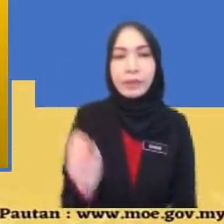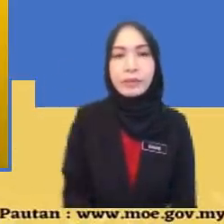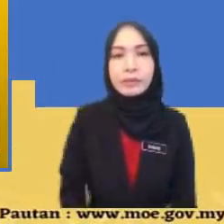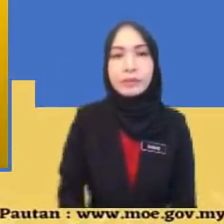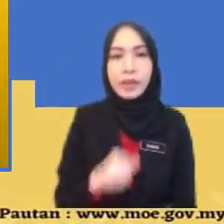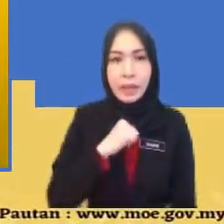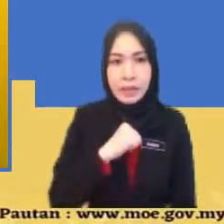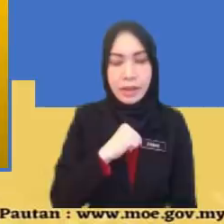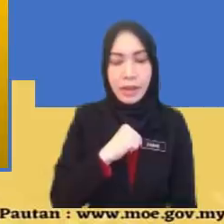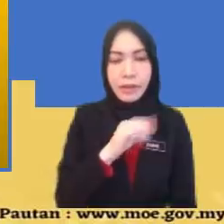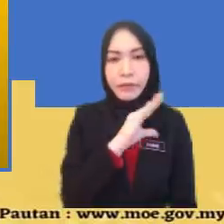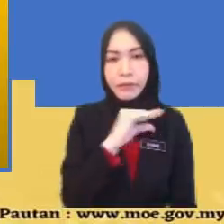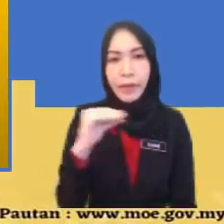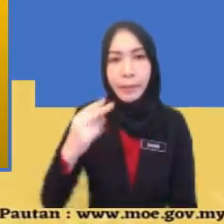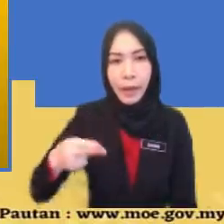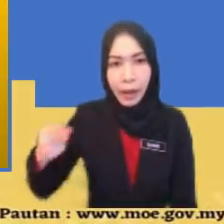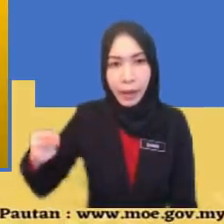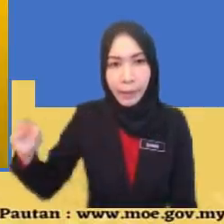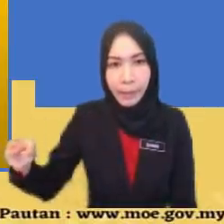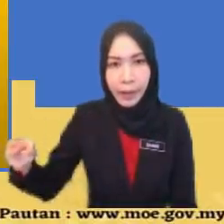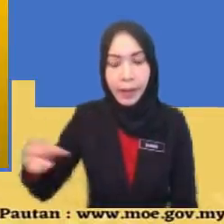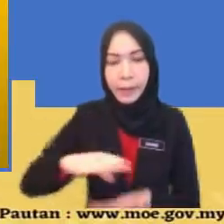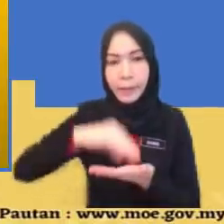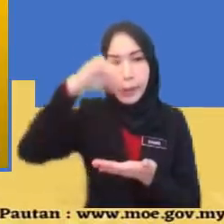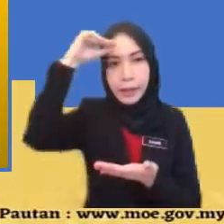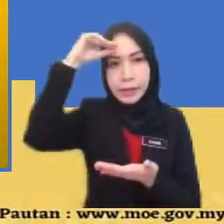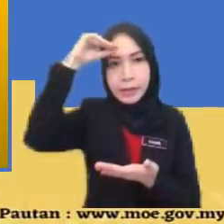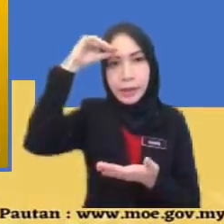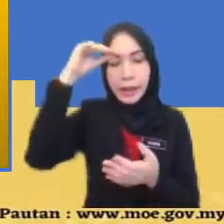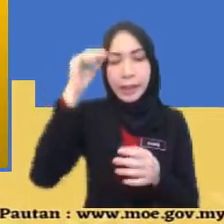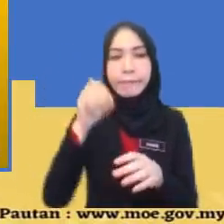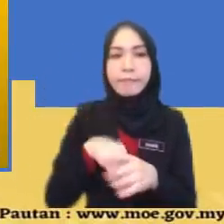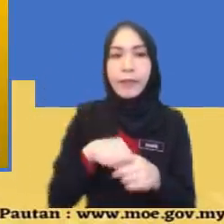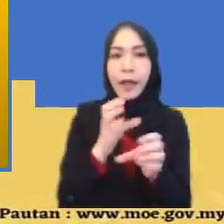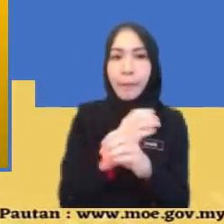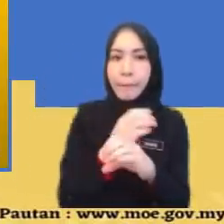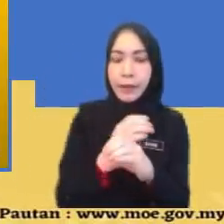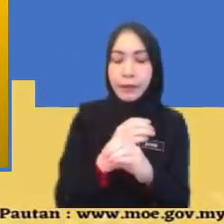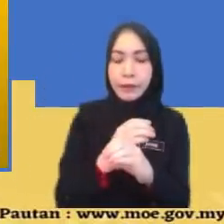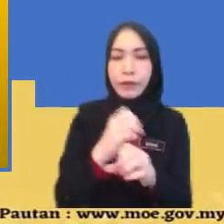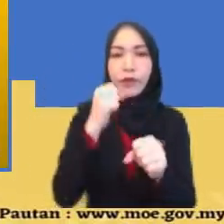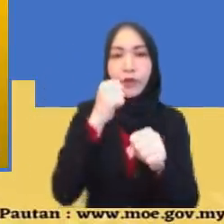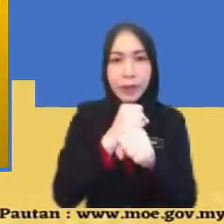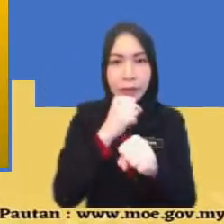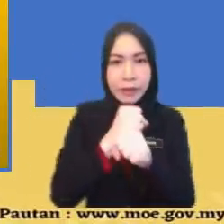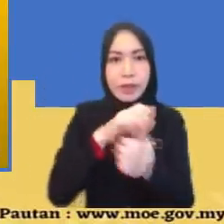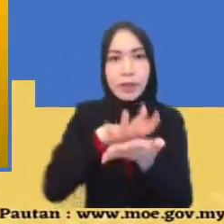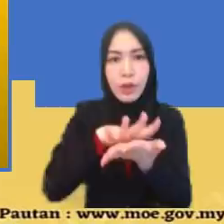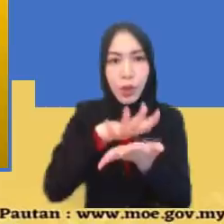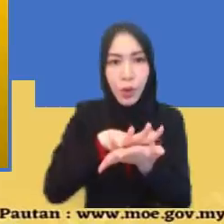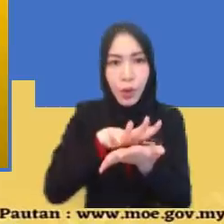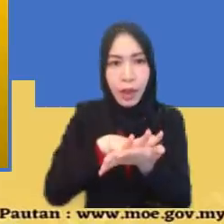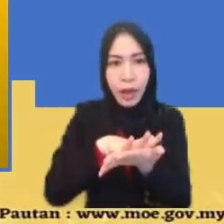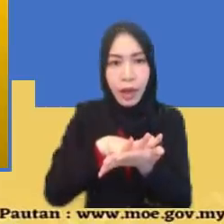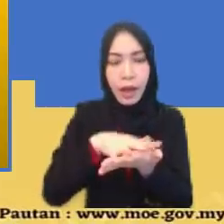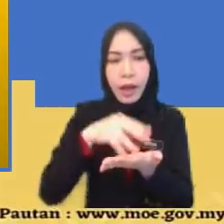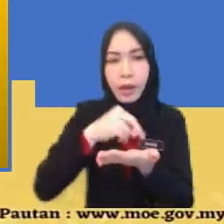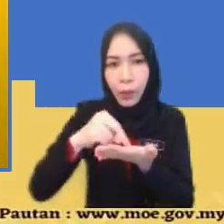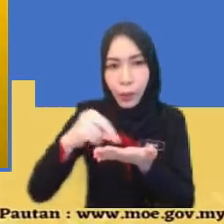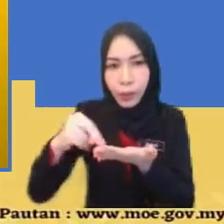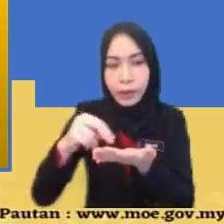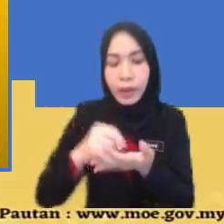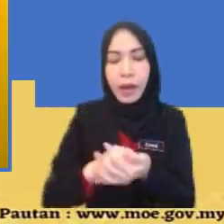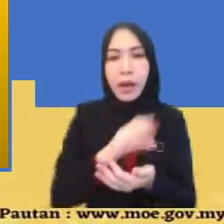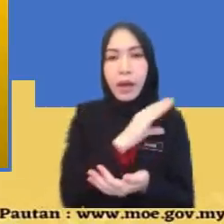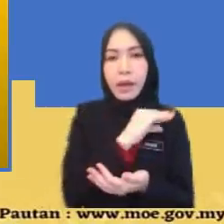pembelajaran berupa lembaran kerja kuis nota Gem ifikasi panduan